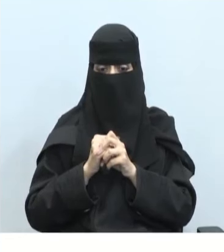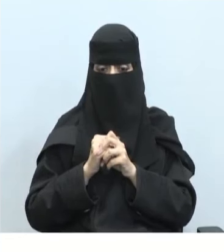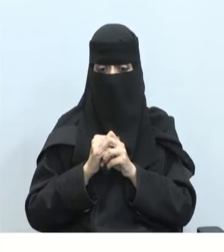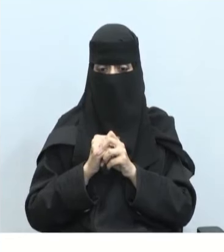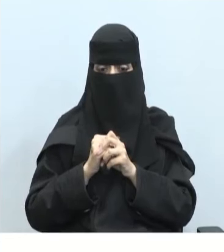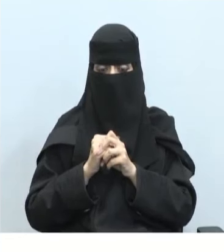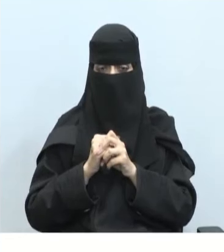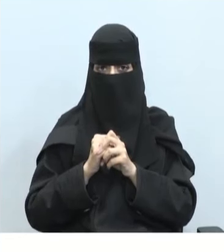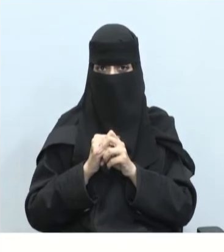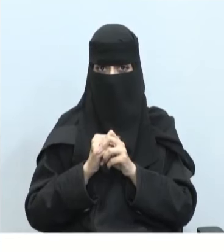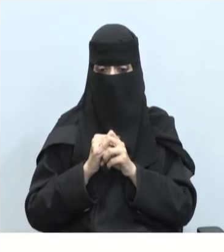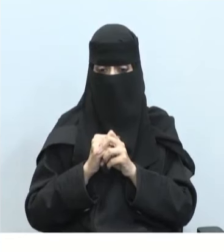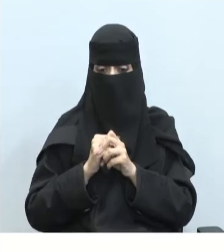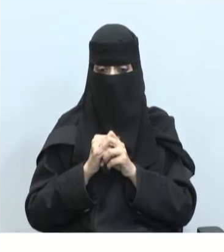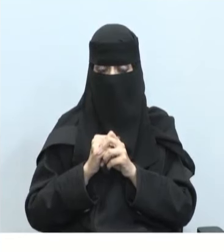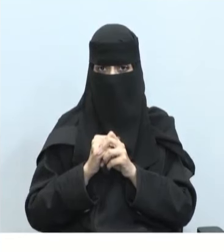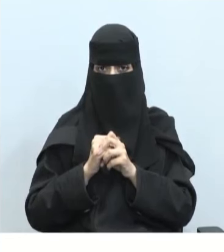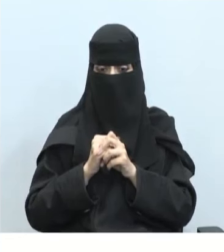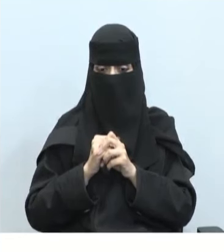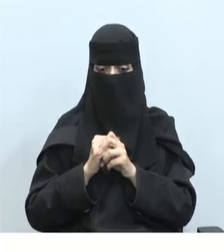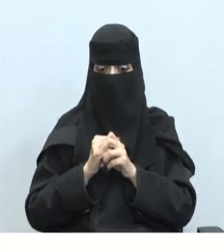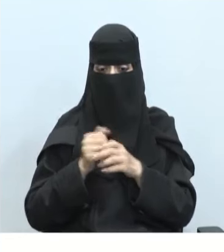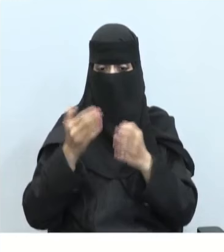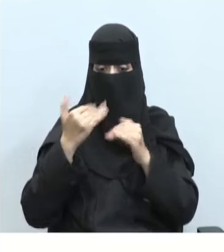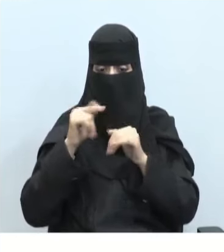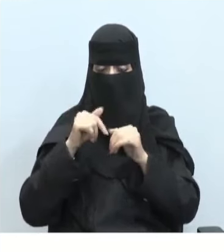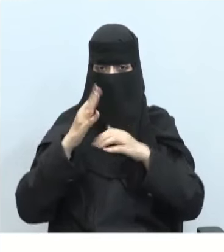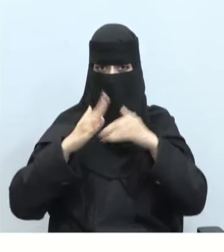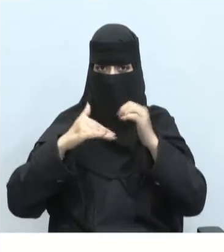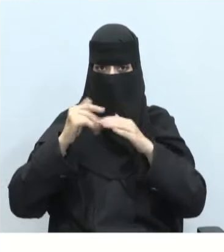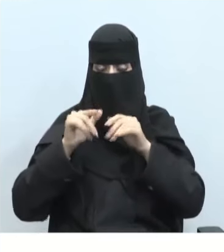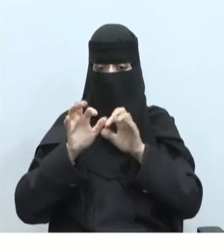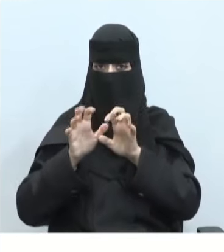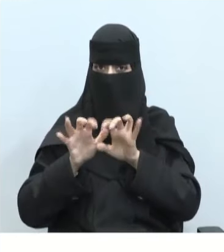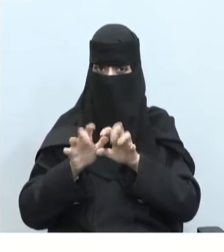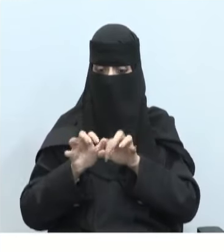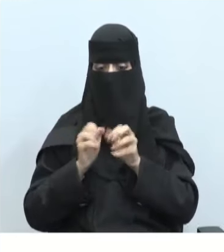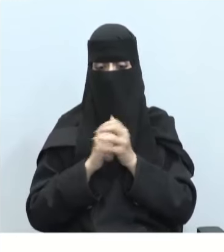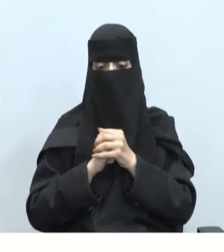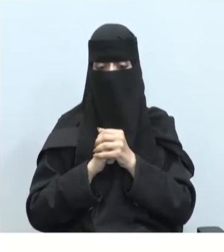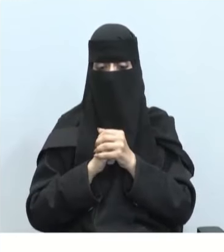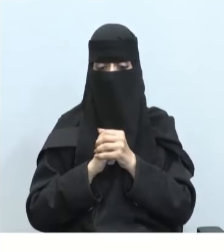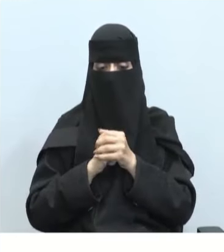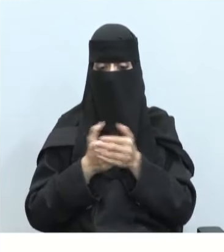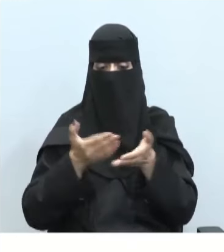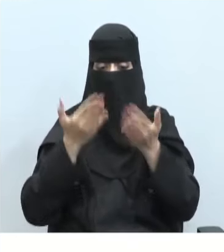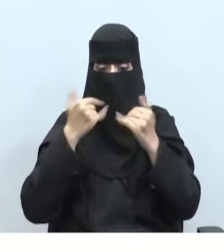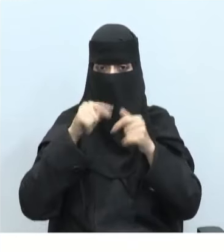استبدال ثم في الحقل استبدال ب اكتب الكلمه الجديده وهي المهارات